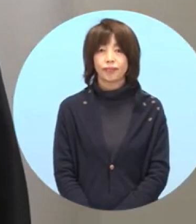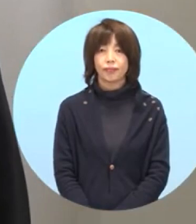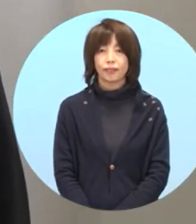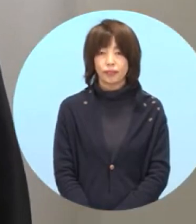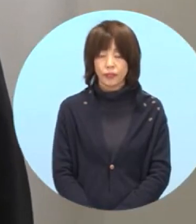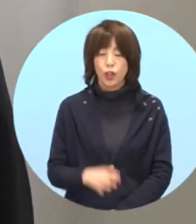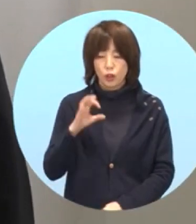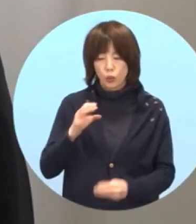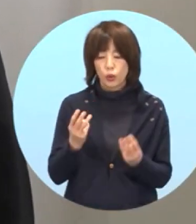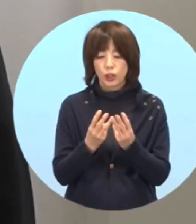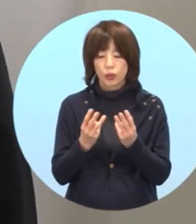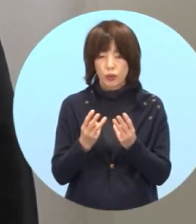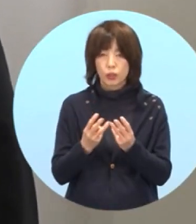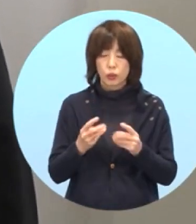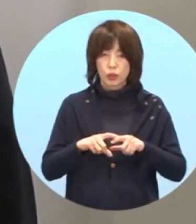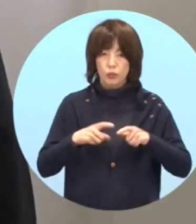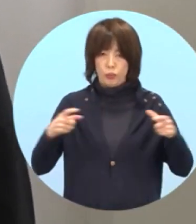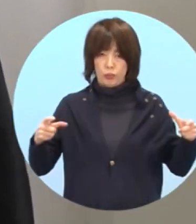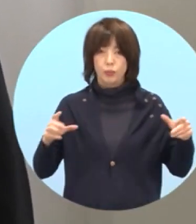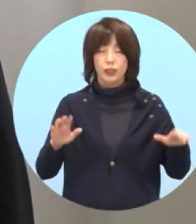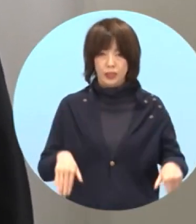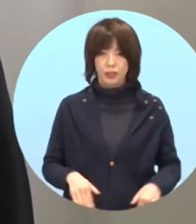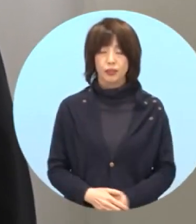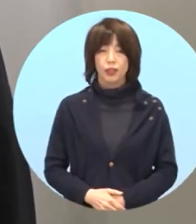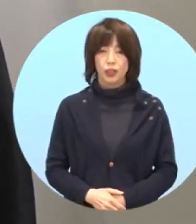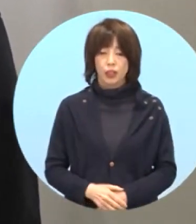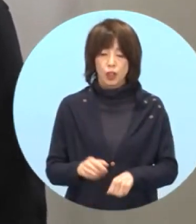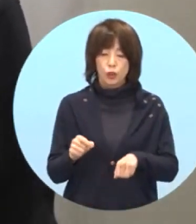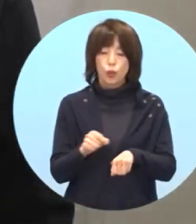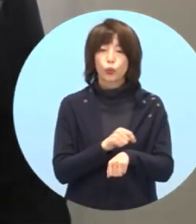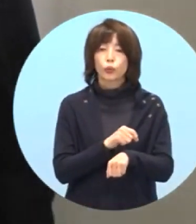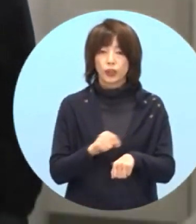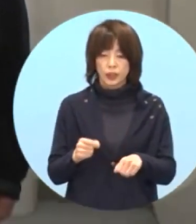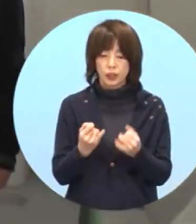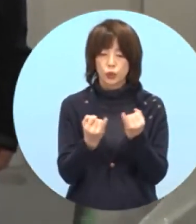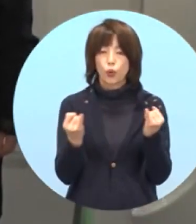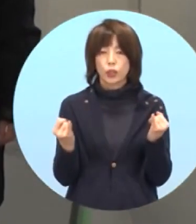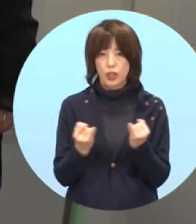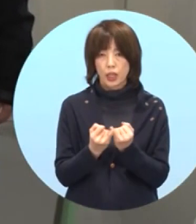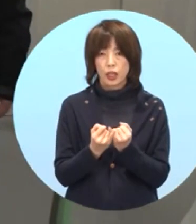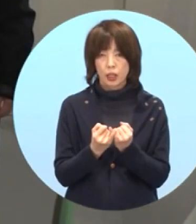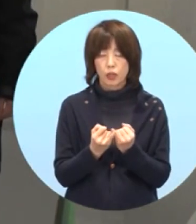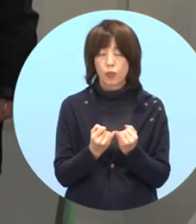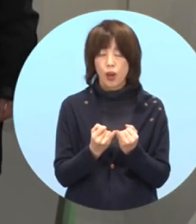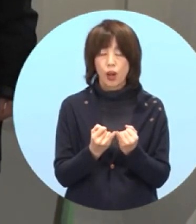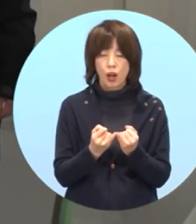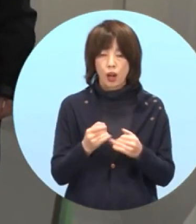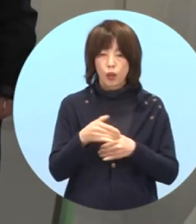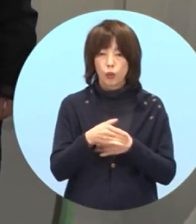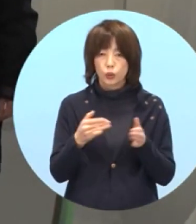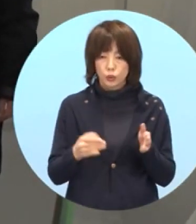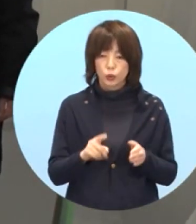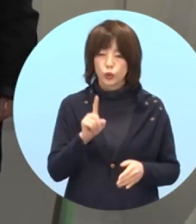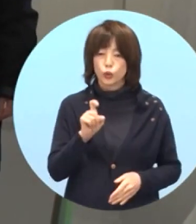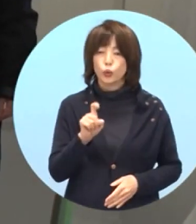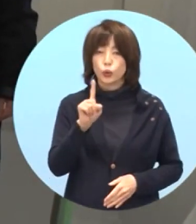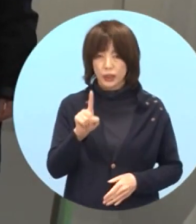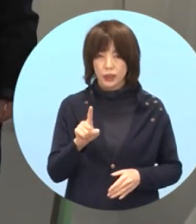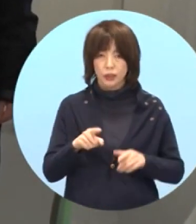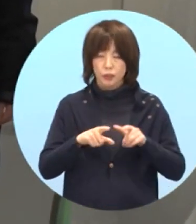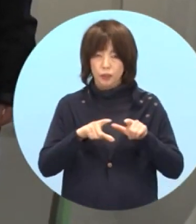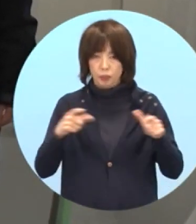トイレの数が大幅に増えました。特に女性用の個室が11増えました。